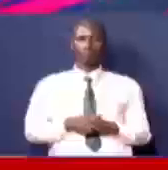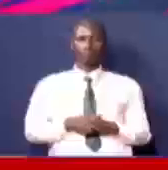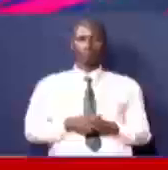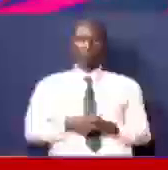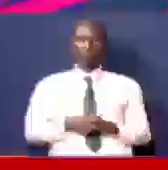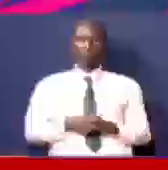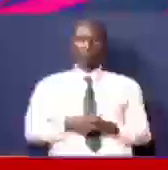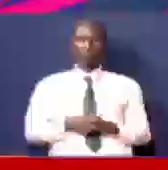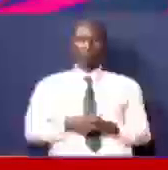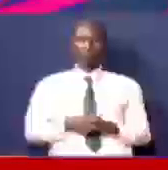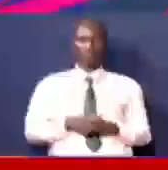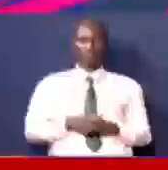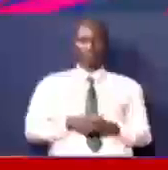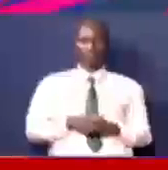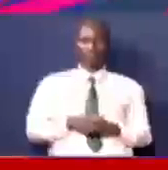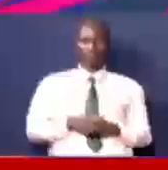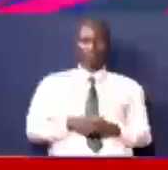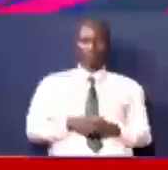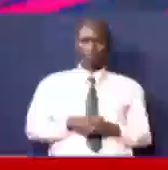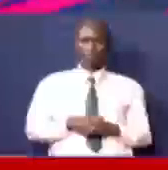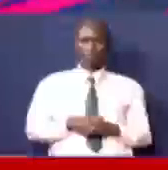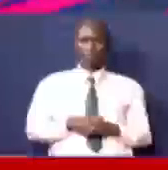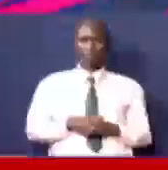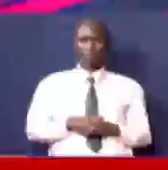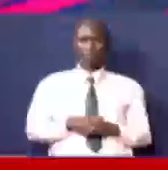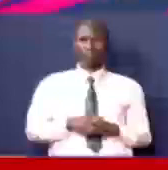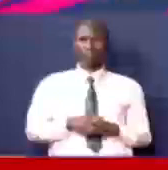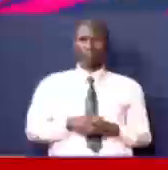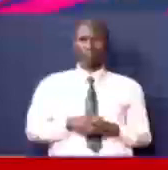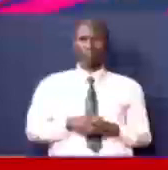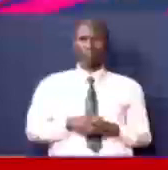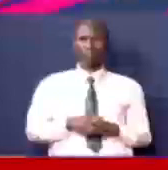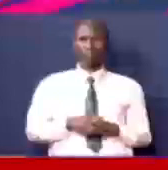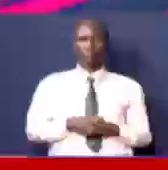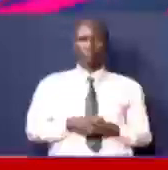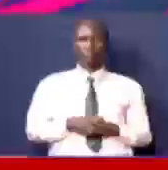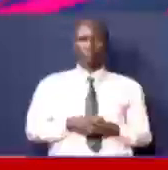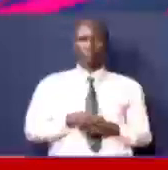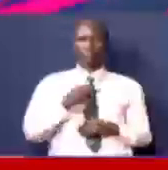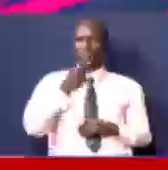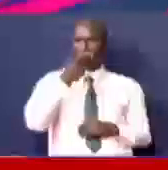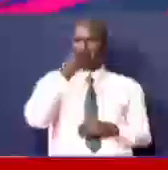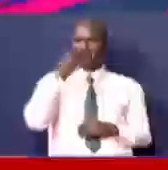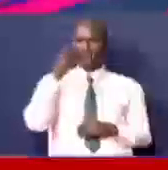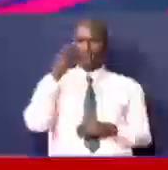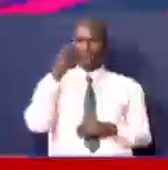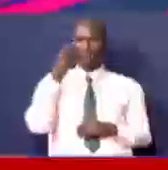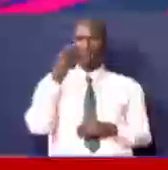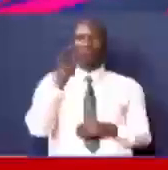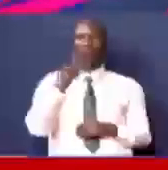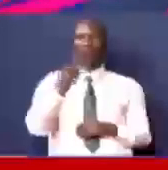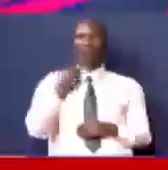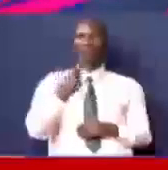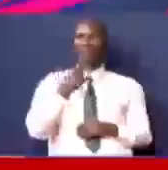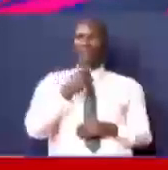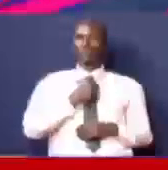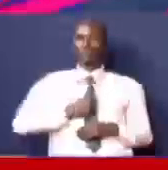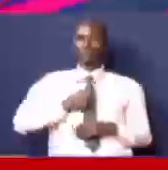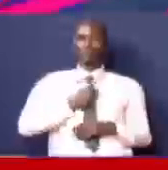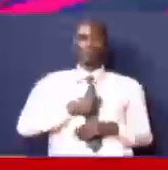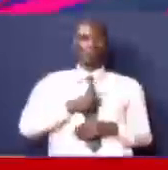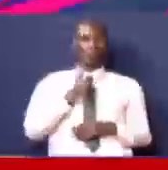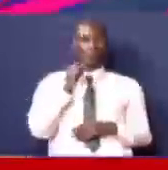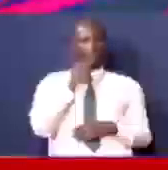na motongo iwa chama cha Wiper Steven Kalonzo Musyoka ni wabikia kwethe wa ayumya ngethi ya kesi ya Ukiakisyo kwe musi